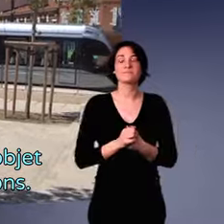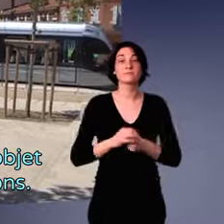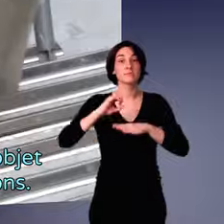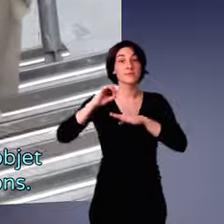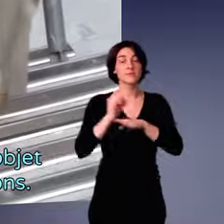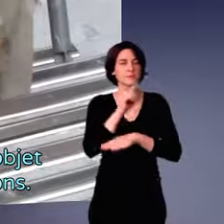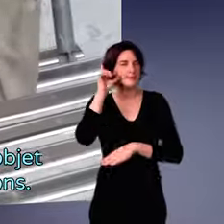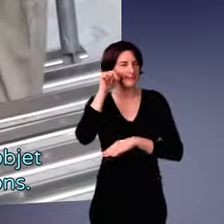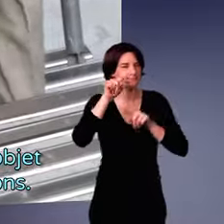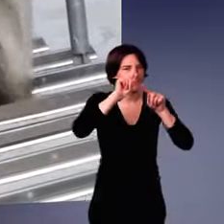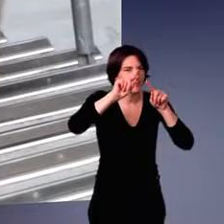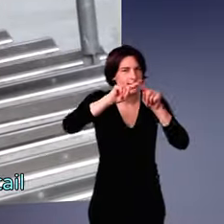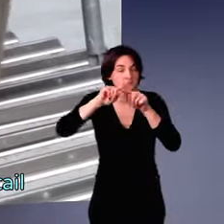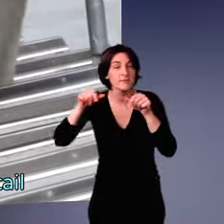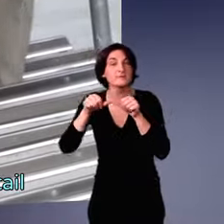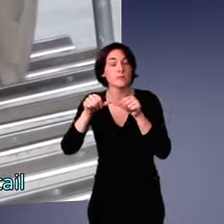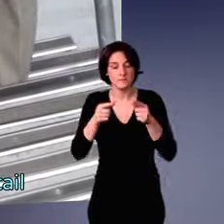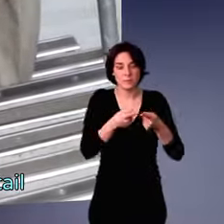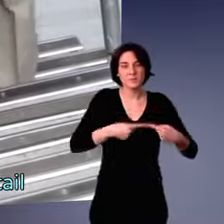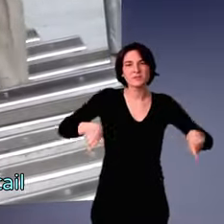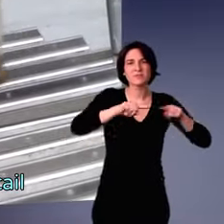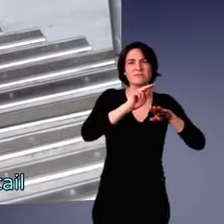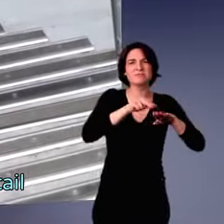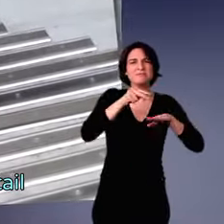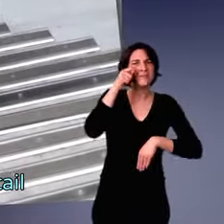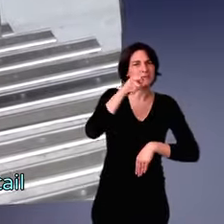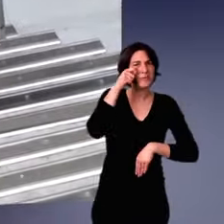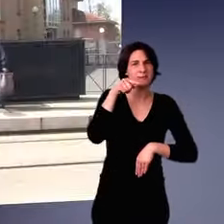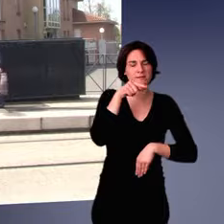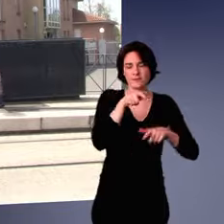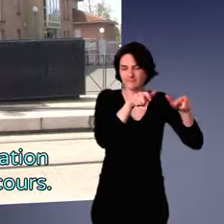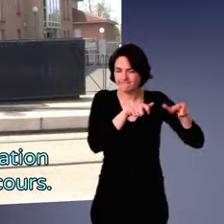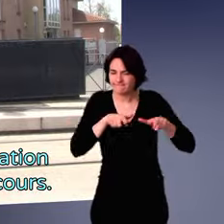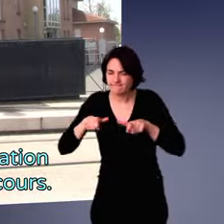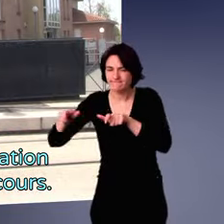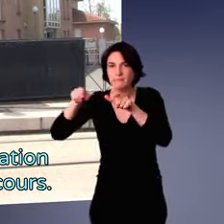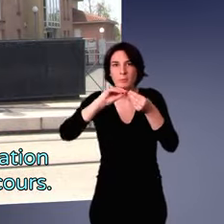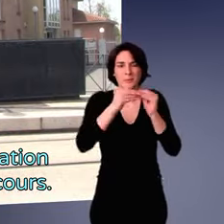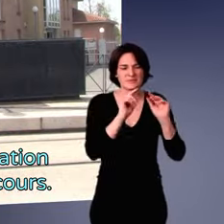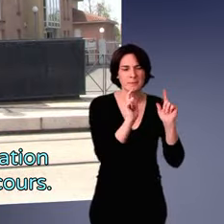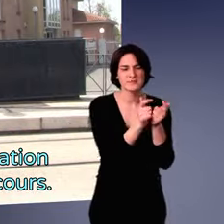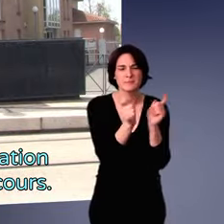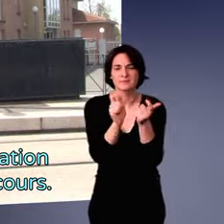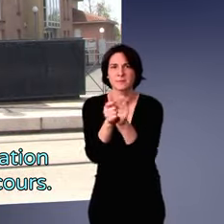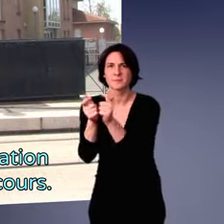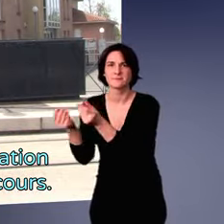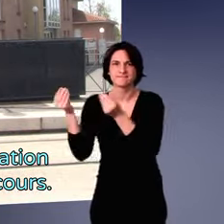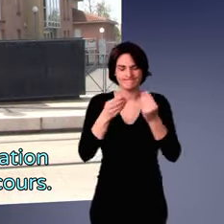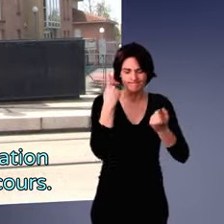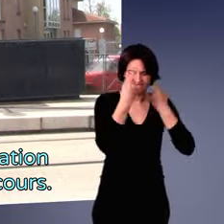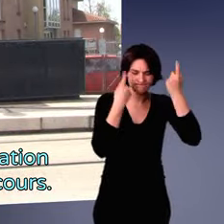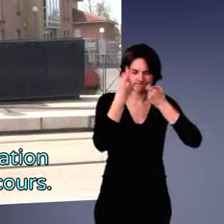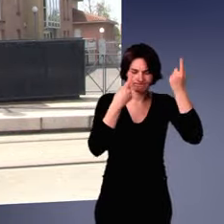nombreuses adaptation ticoo essaie donc de ne négliger aucun détail pour travailler à la simplification et à la